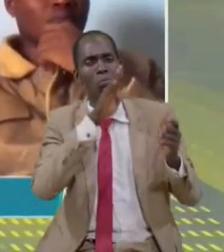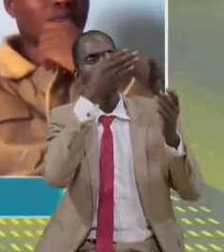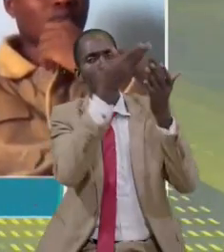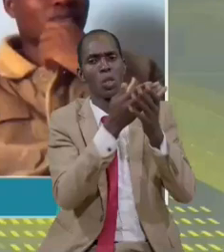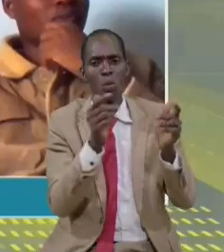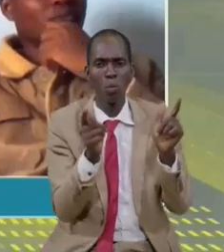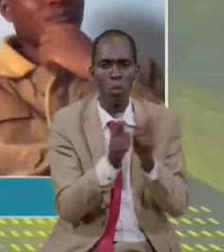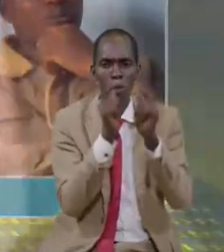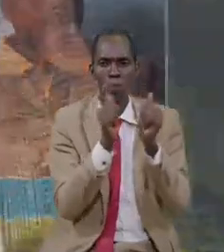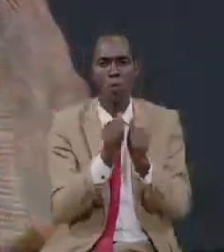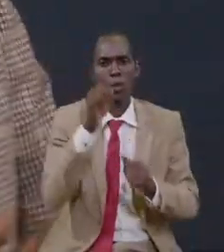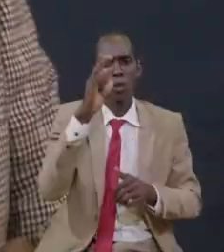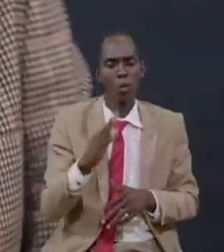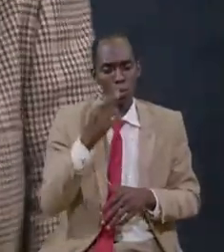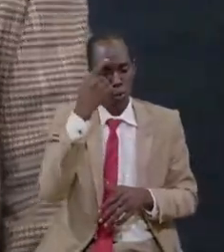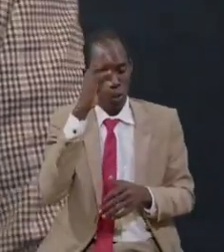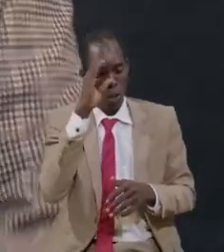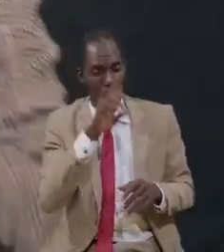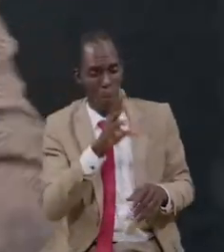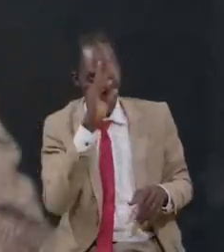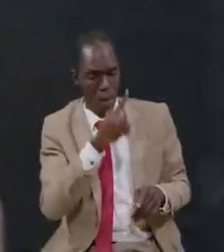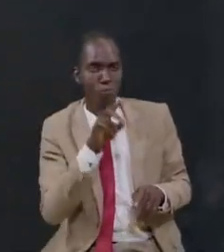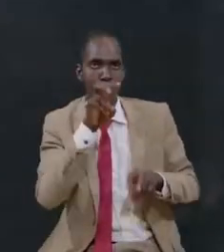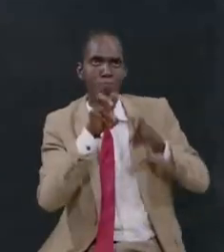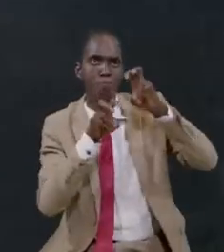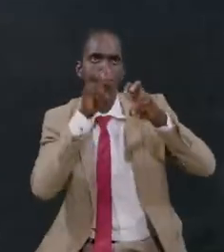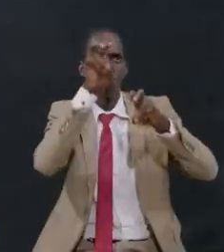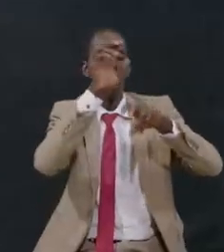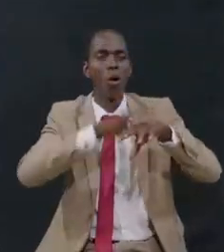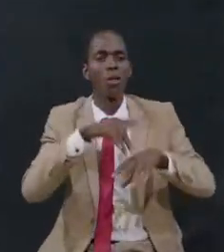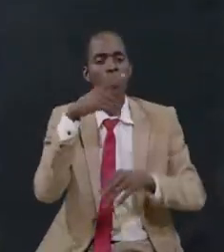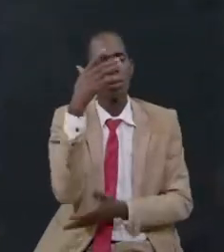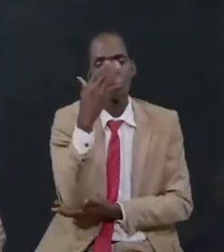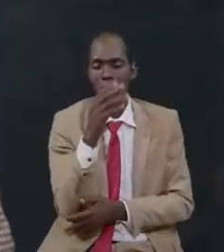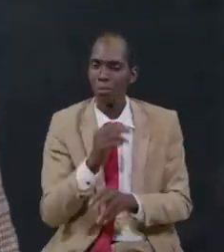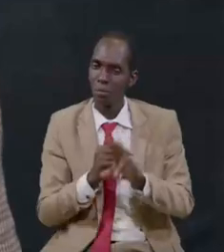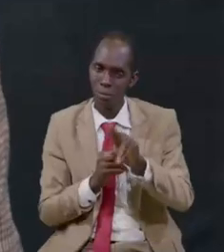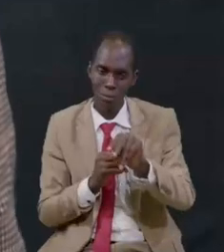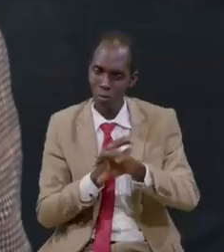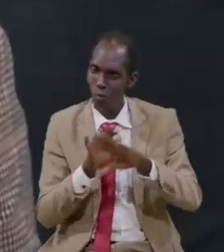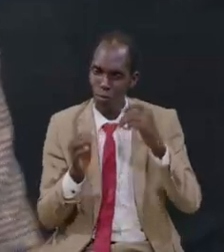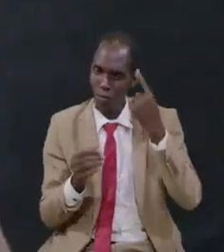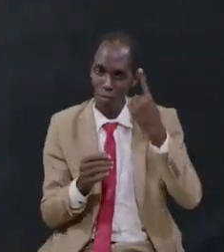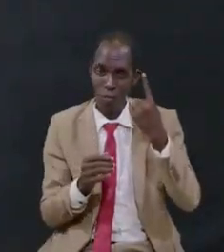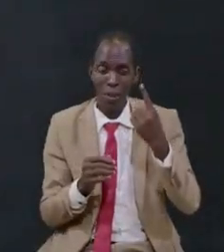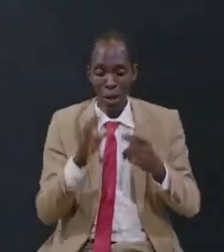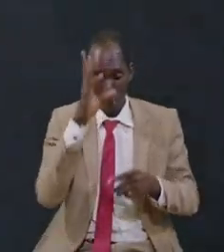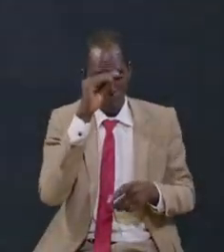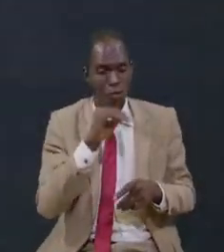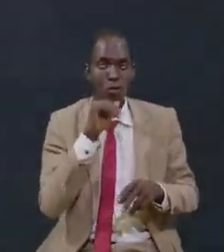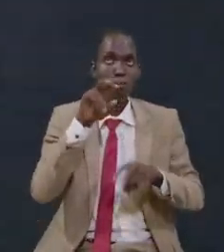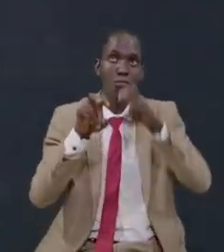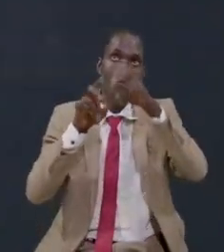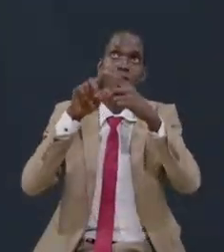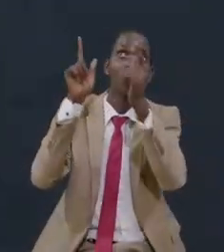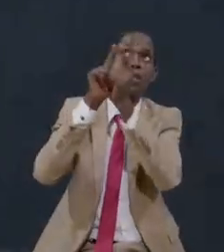Parce qu'il a grimpé dans un arbre. Tu ne comprends pas. Il n'a pas atteint Dieu, Dieu l'a atteint.